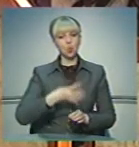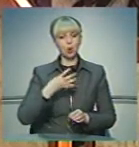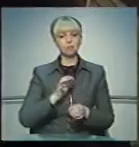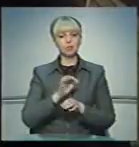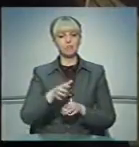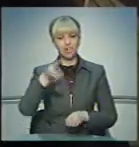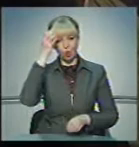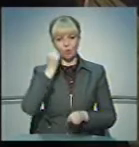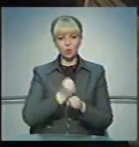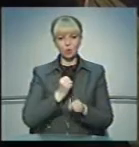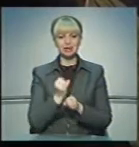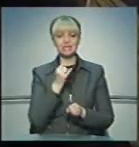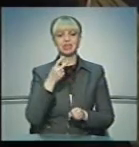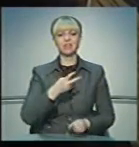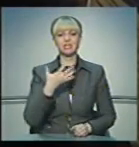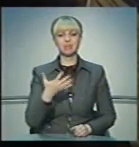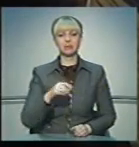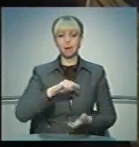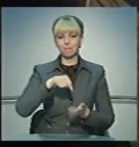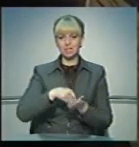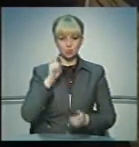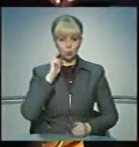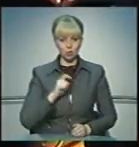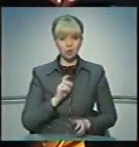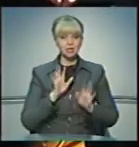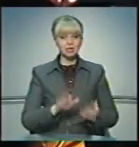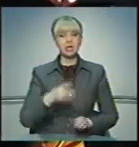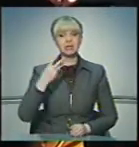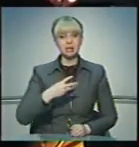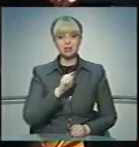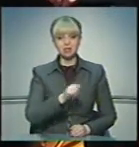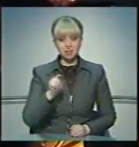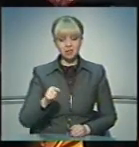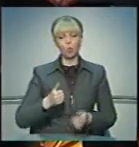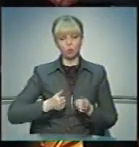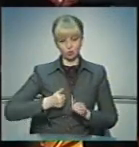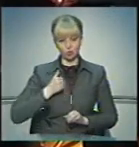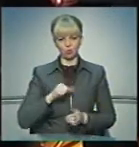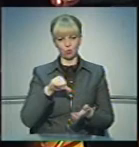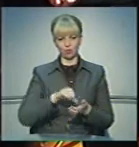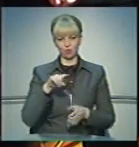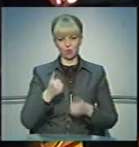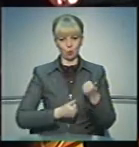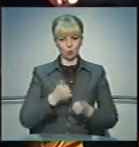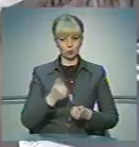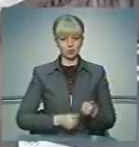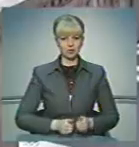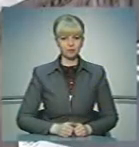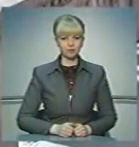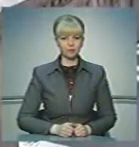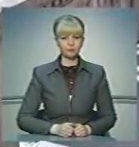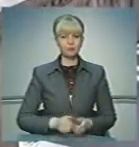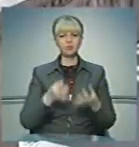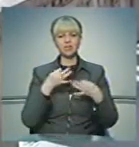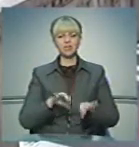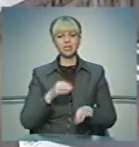надісланих наукових робіт із 25 міст України, але лише 30 із них удостоїлись участі у конкурсі. Вільне